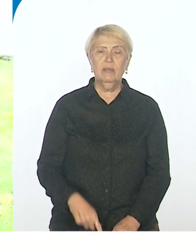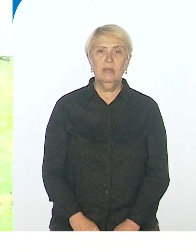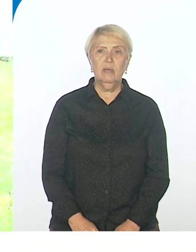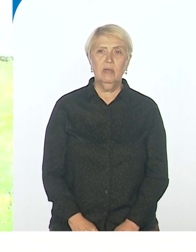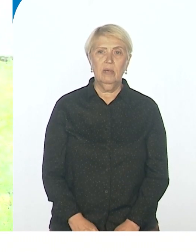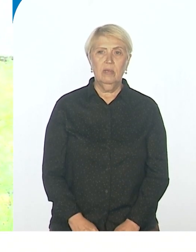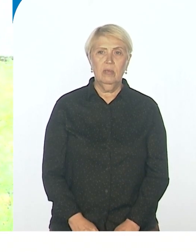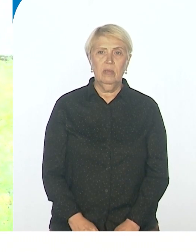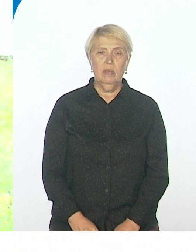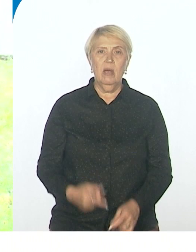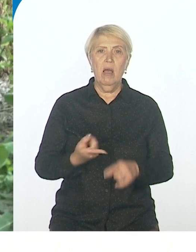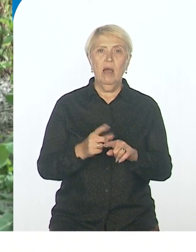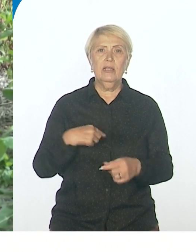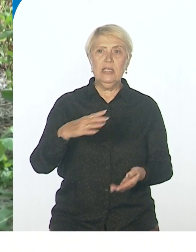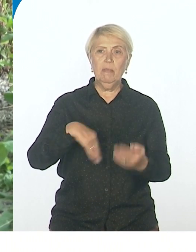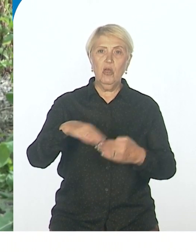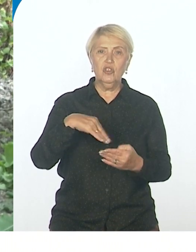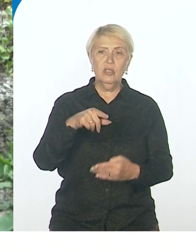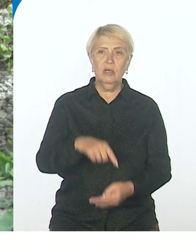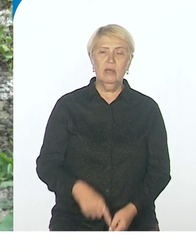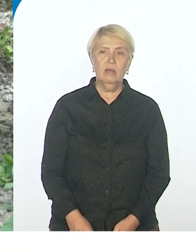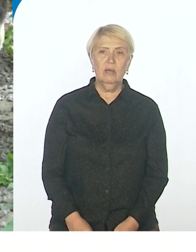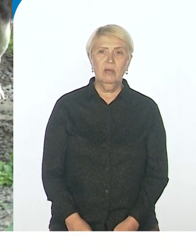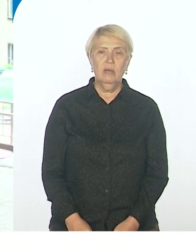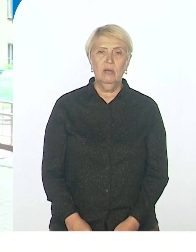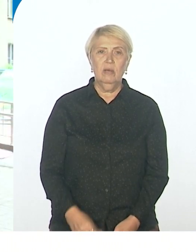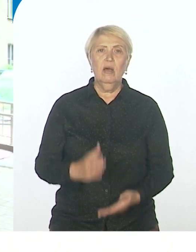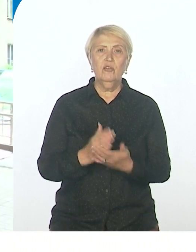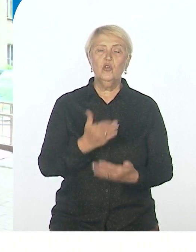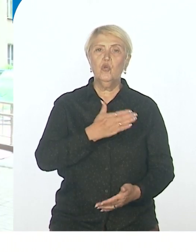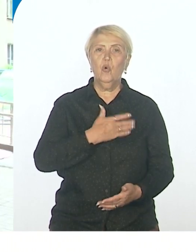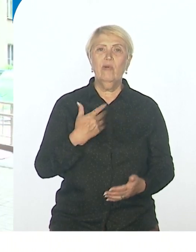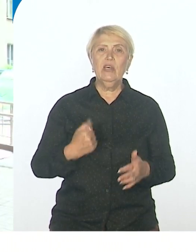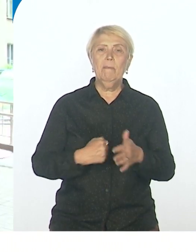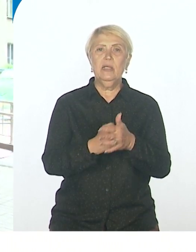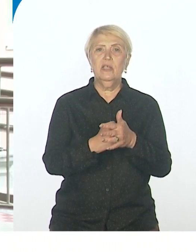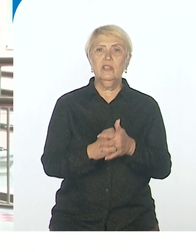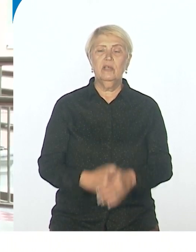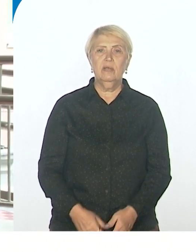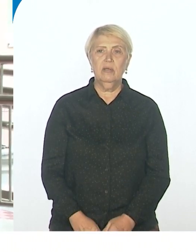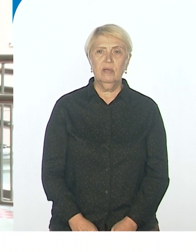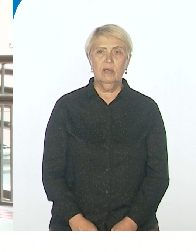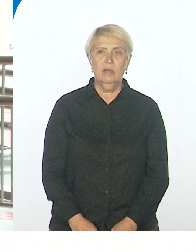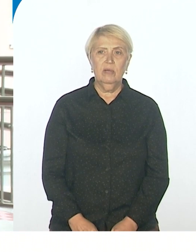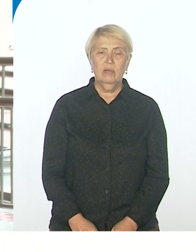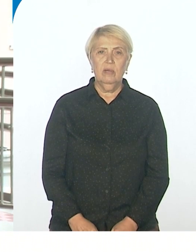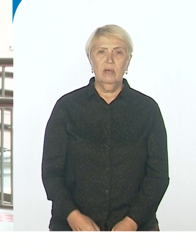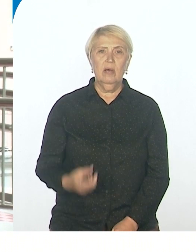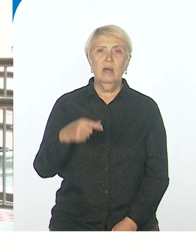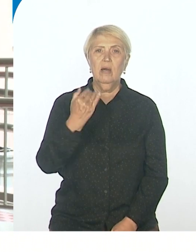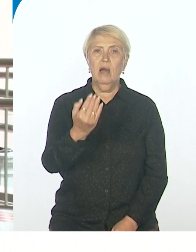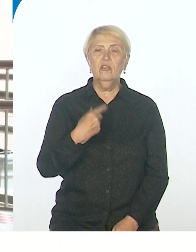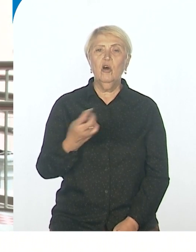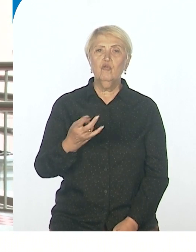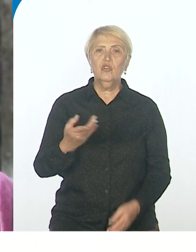Это смешанная ротвейлер. Однако при всем без духовной поддержки руководители говорят не обойтись. Она нужна не только